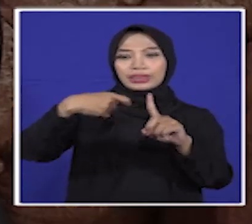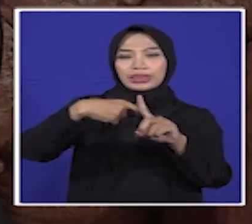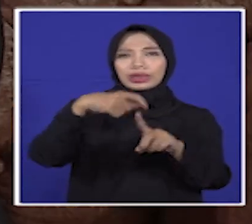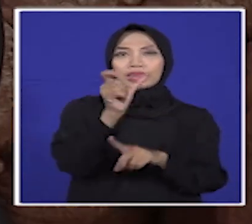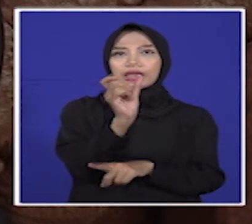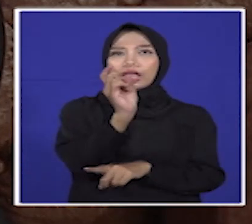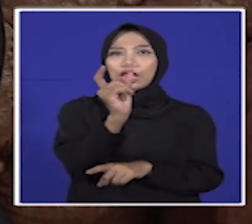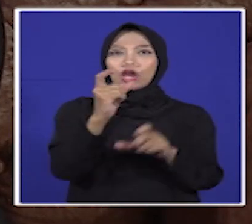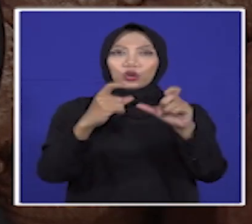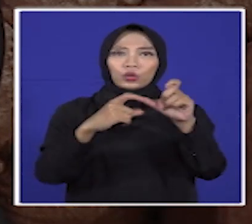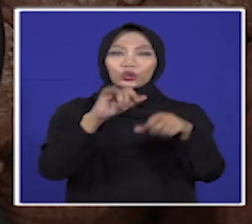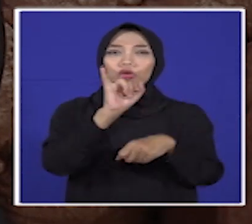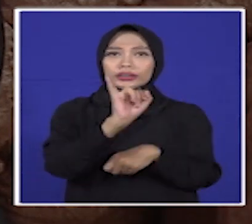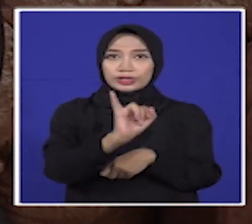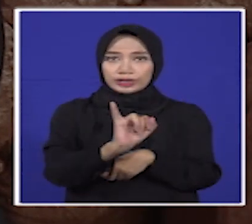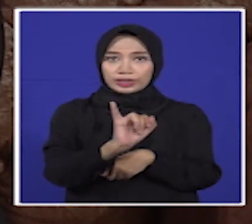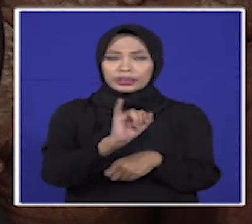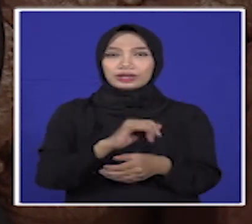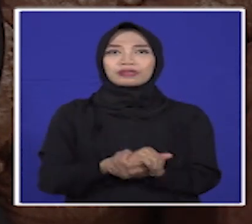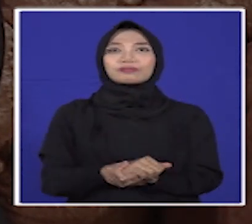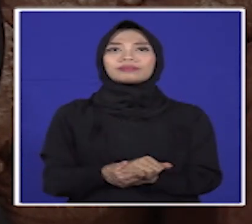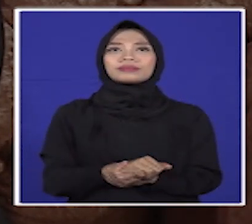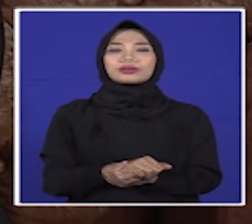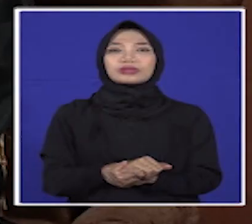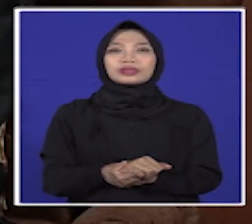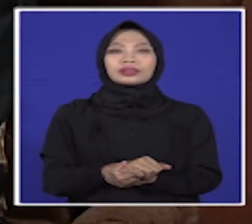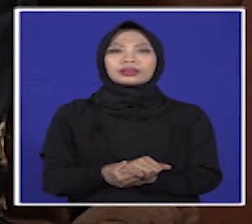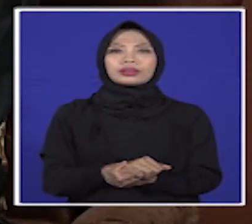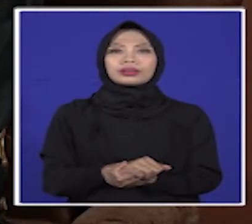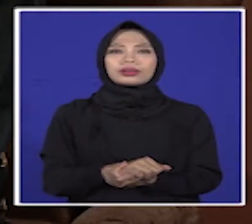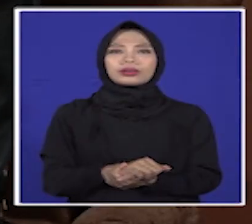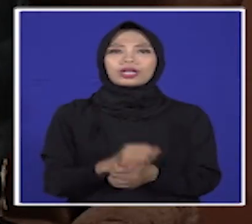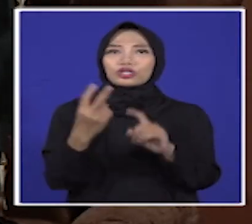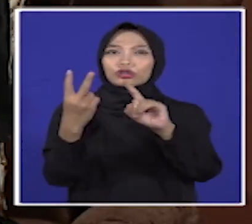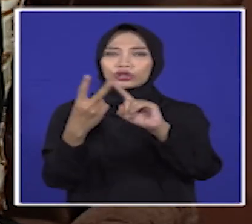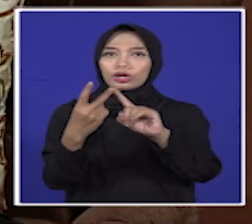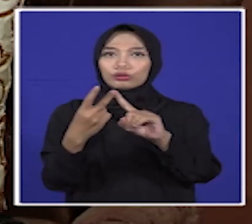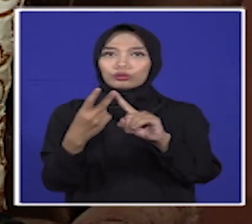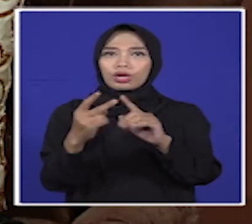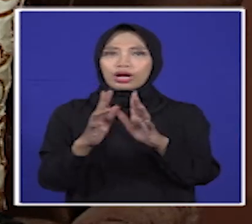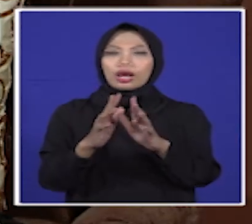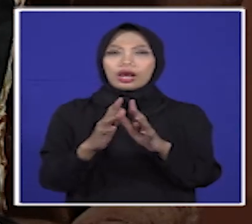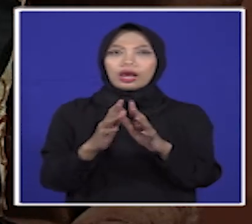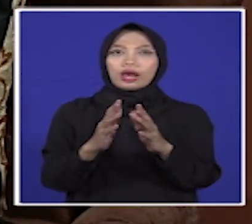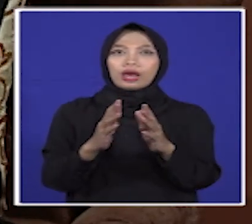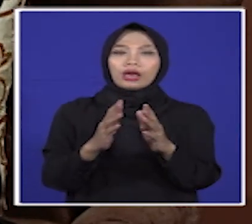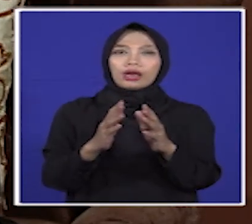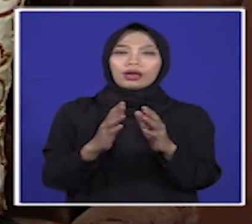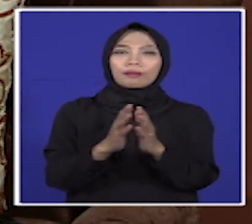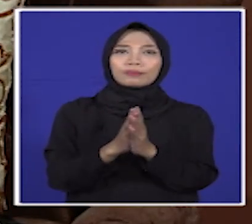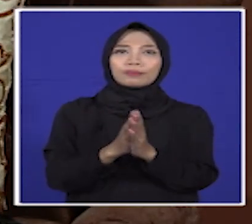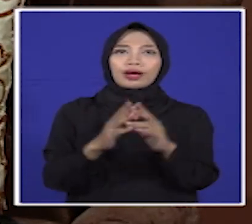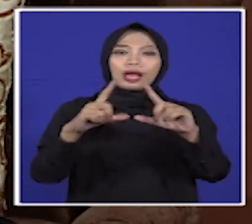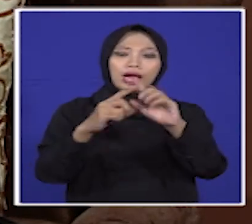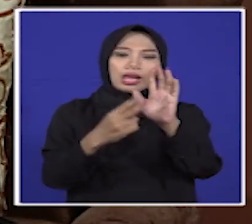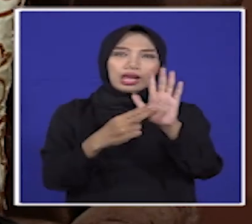membentengi itu dan lepas, menetralisir dari itu semua. Terus baca mu'awadzatain, kul a'udzu birabbin